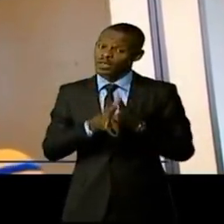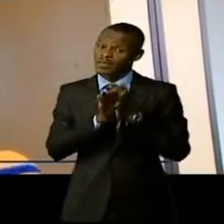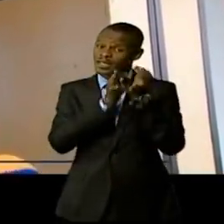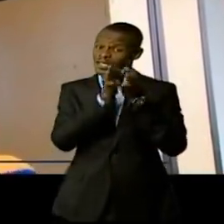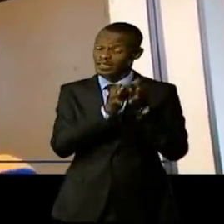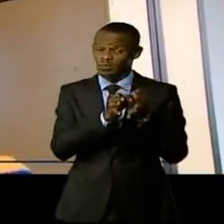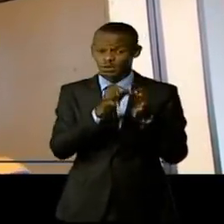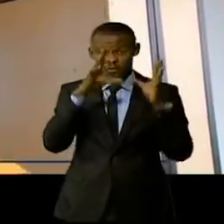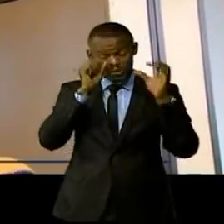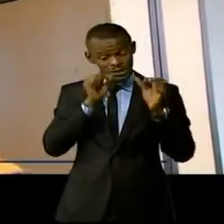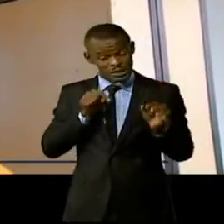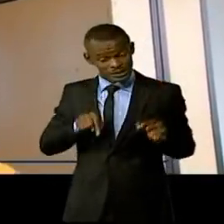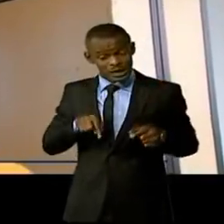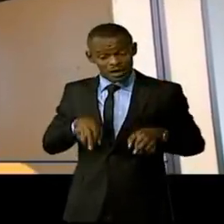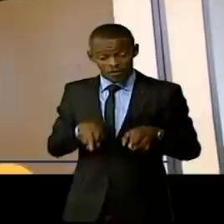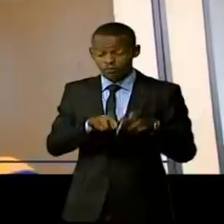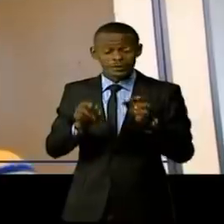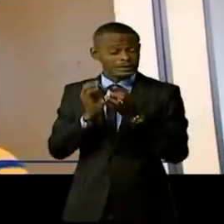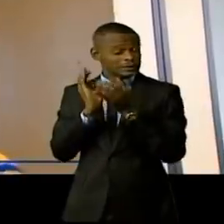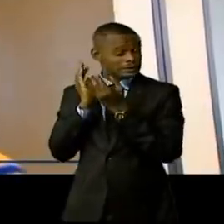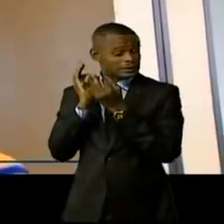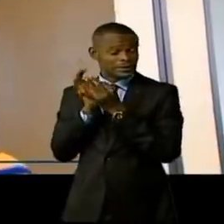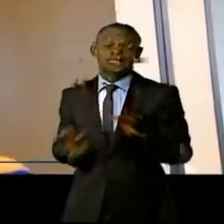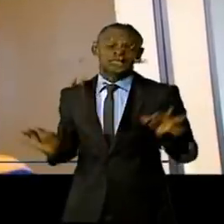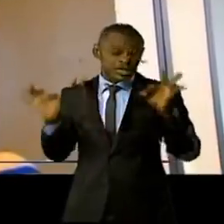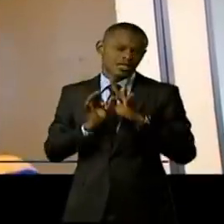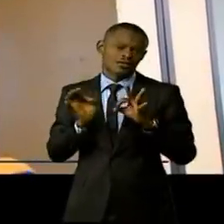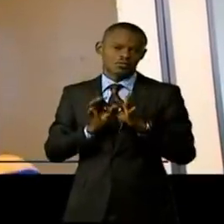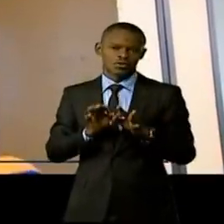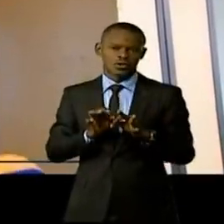à la Tchangou, et il y a l'hôpital Roi Baudouin. Et